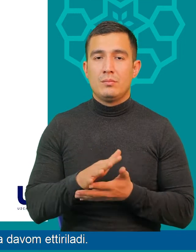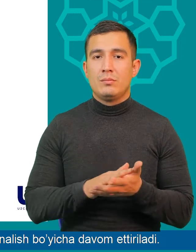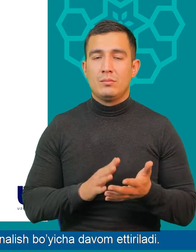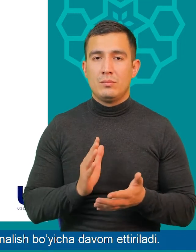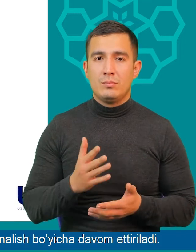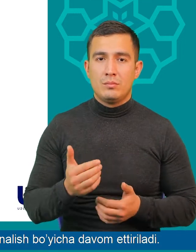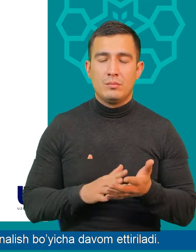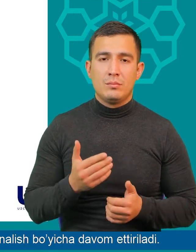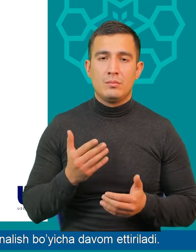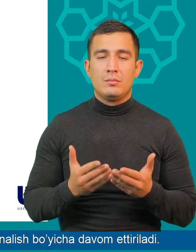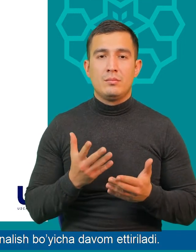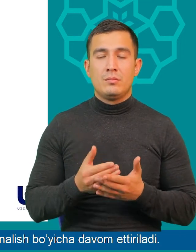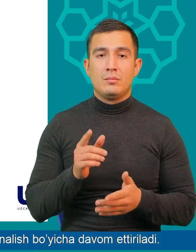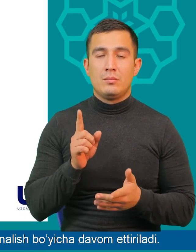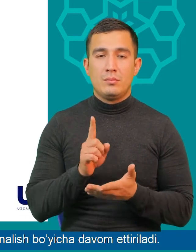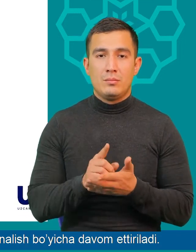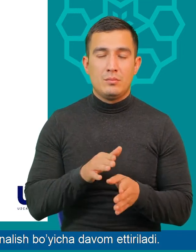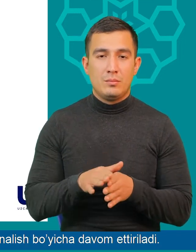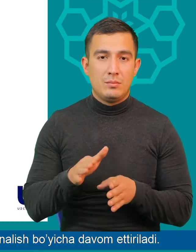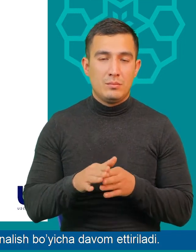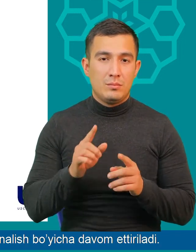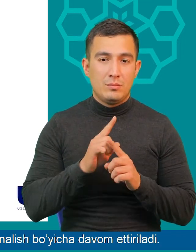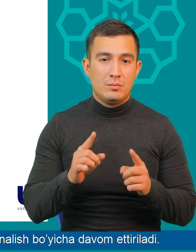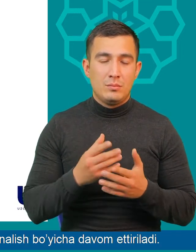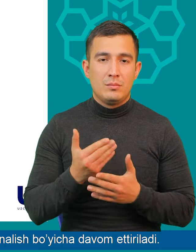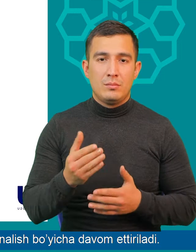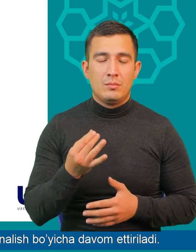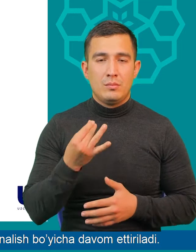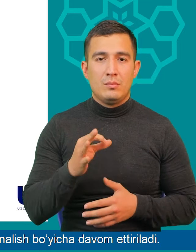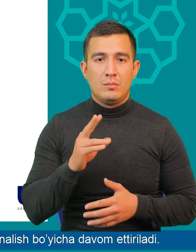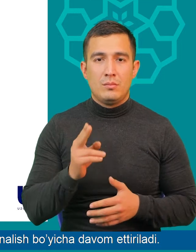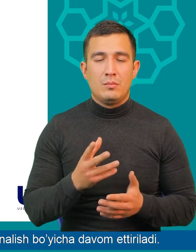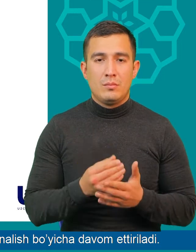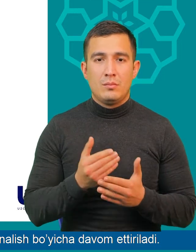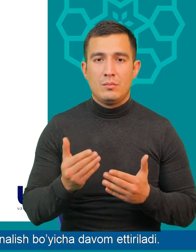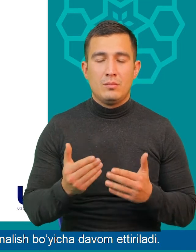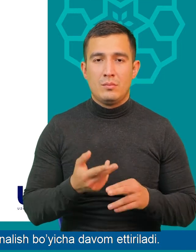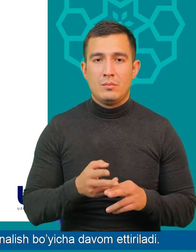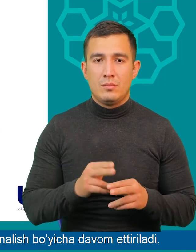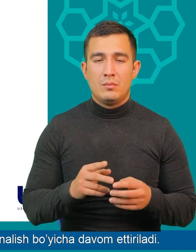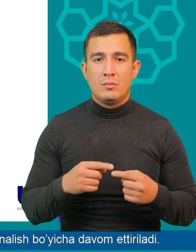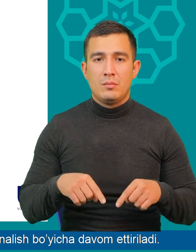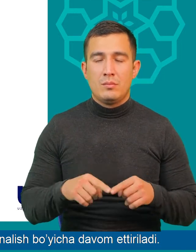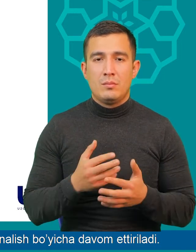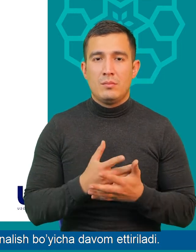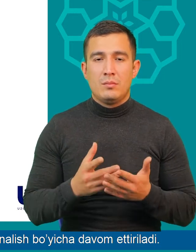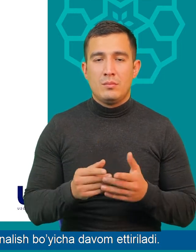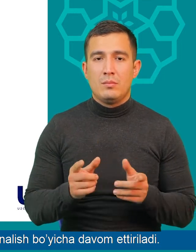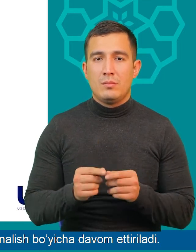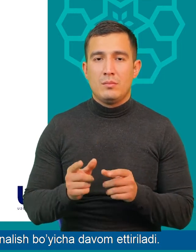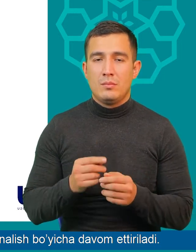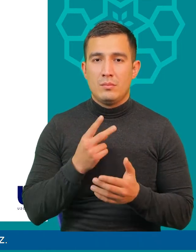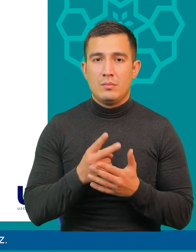ettiriladi. Agar shart bajarilmasa, u yo'q yo'nalishni tanlaydi va algoritm bu yo'nalış bo'yicha